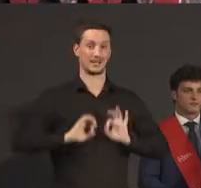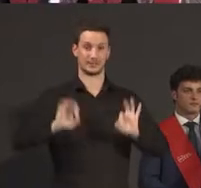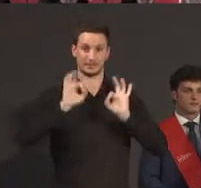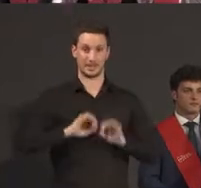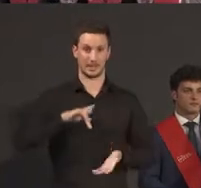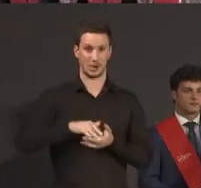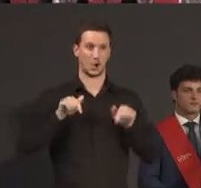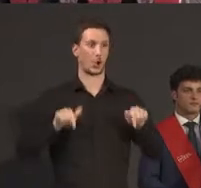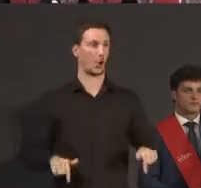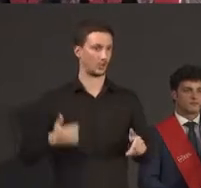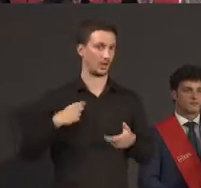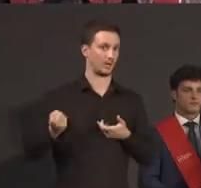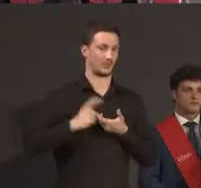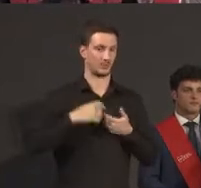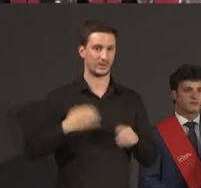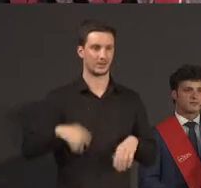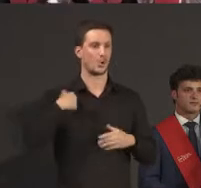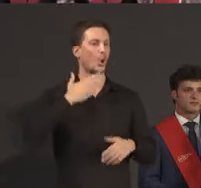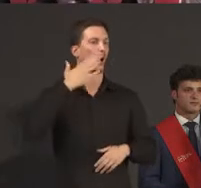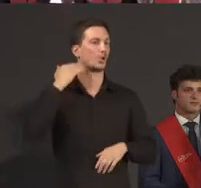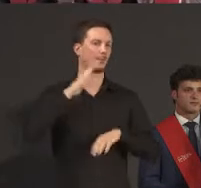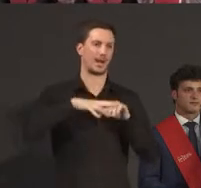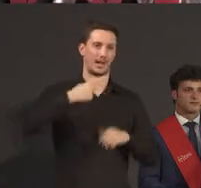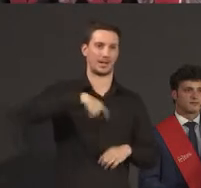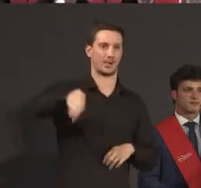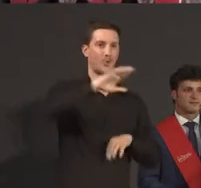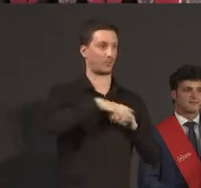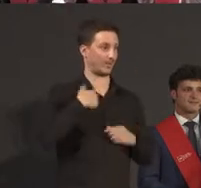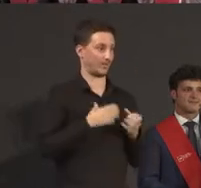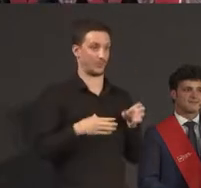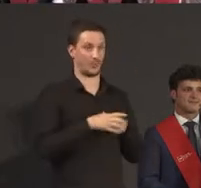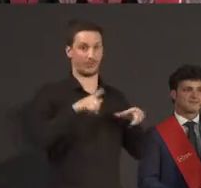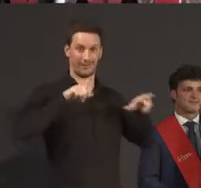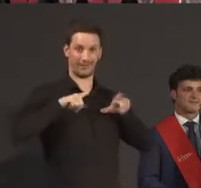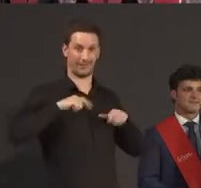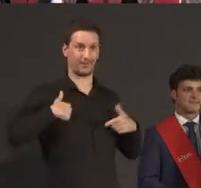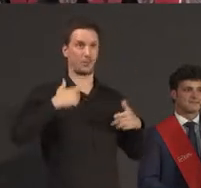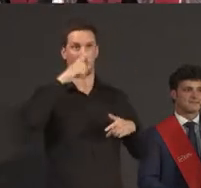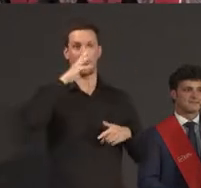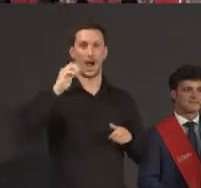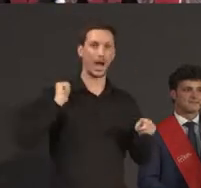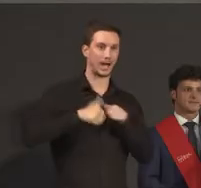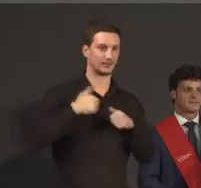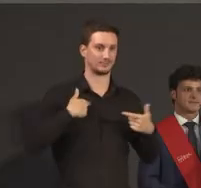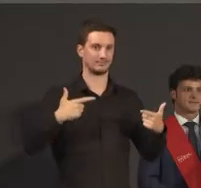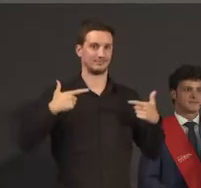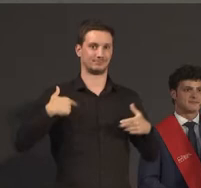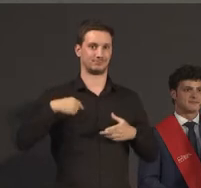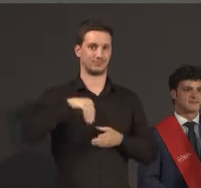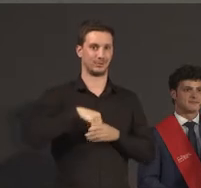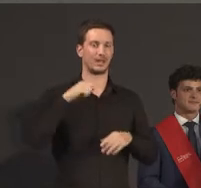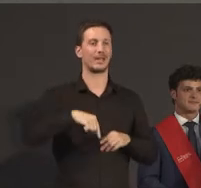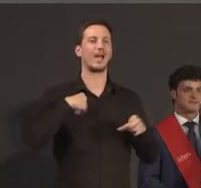avui. Estic segura que és un orgull per a tots i totes vosaltres veure'ns aquí després d'aquests 4 anys. 4 anys